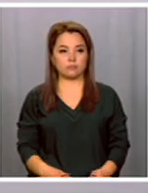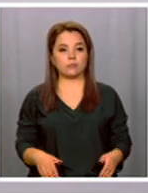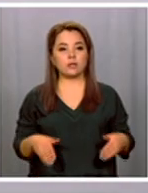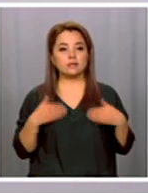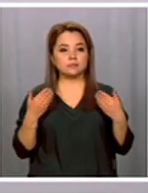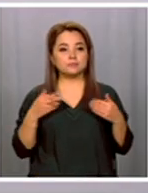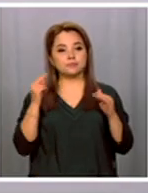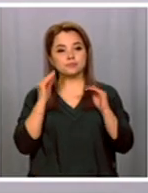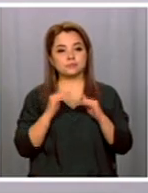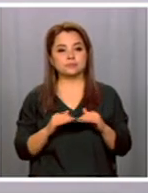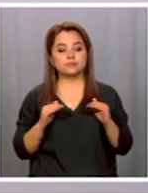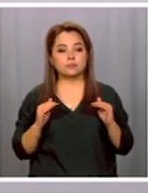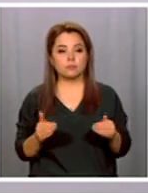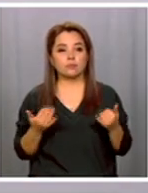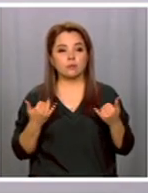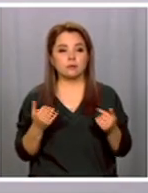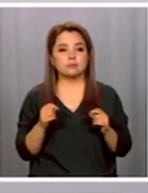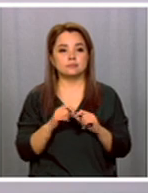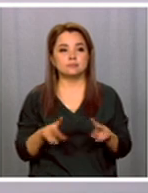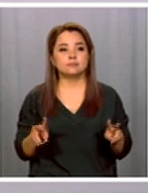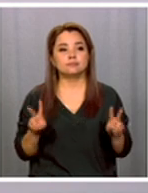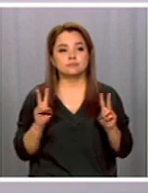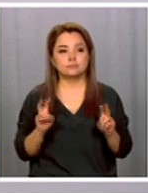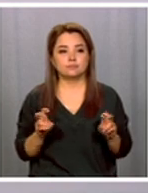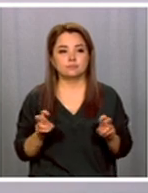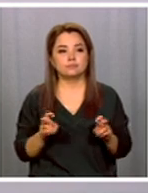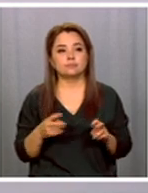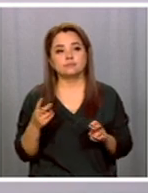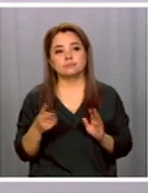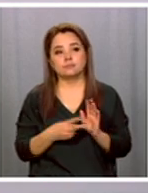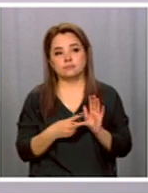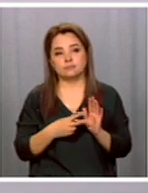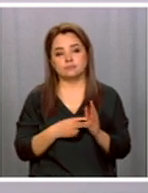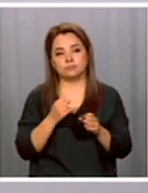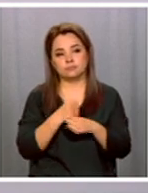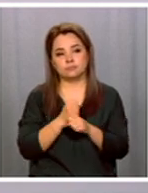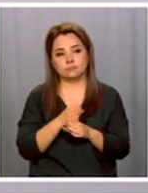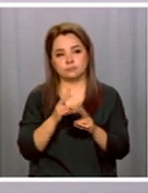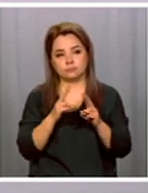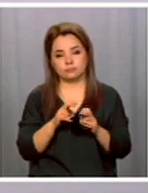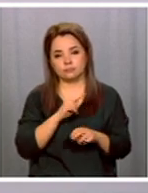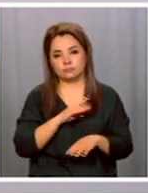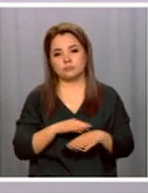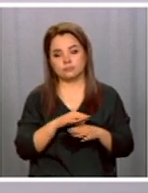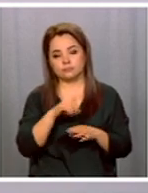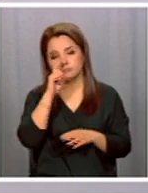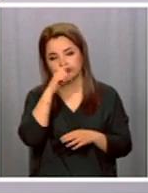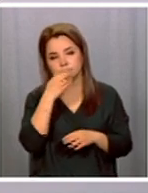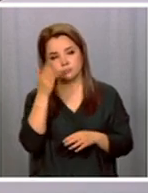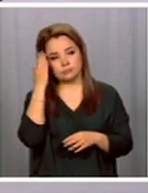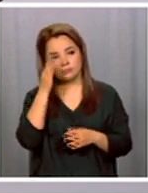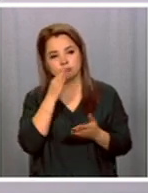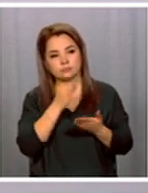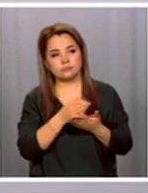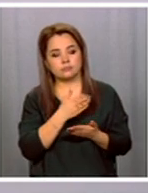Сәлеметсіздер мен оқушылар, бүгінгі тақырып 7-ші зертханалық тәжірибе қышқылдардың қасиеттерін